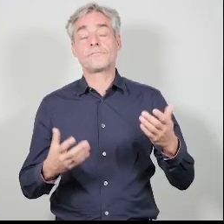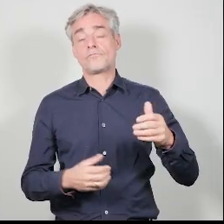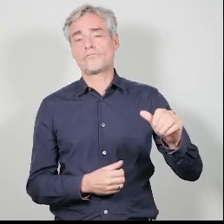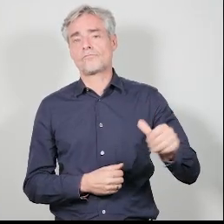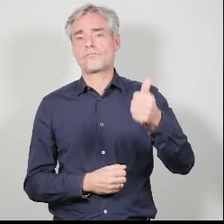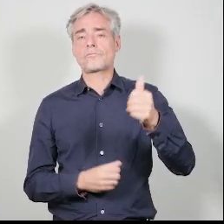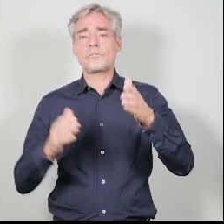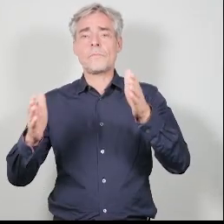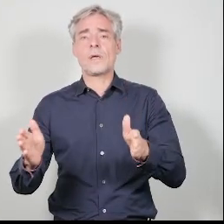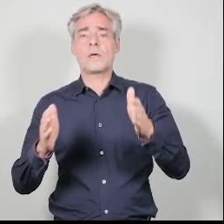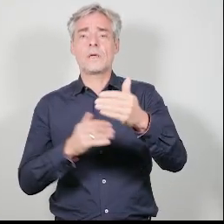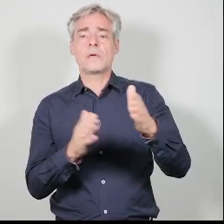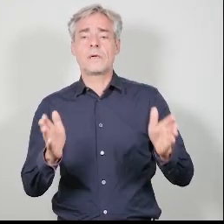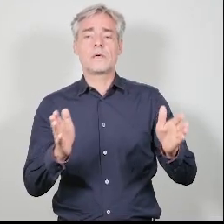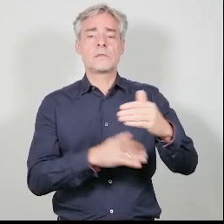que le secteur